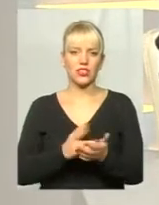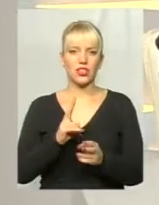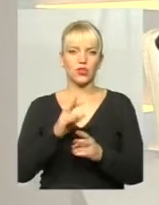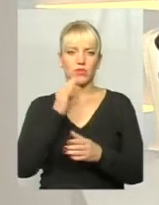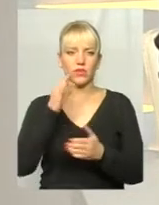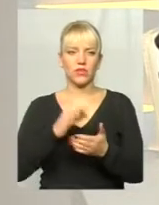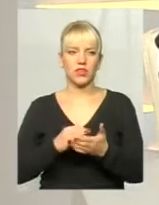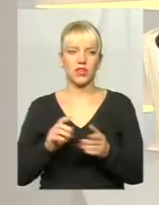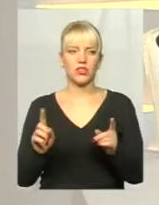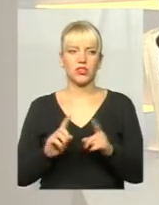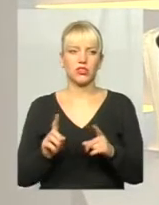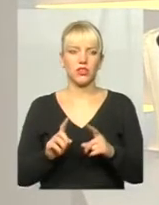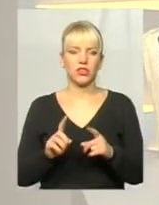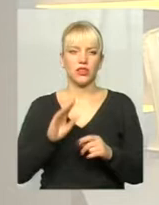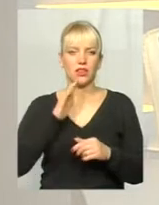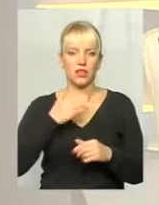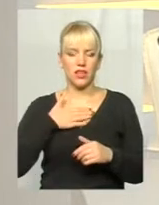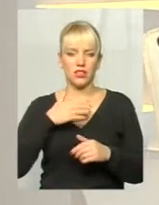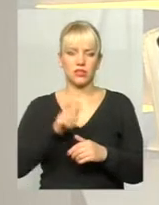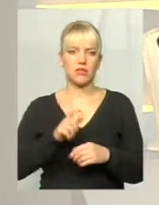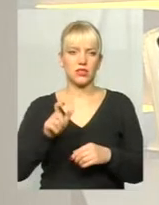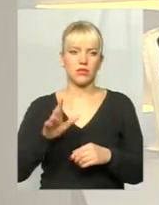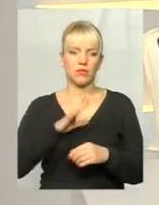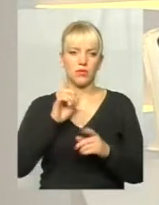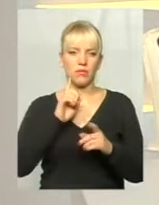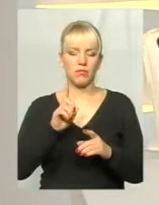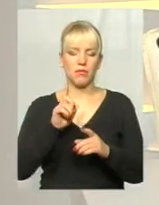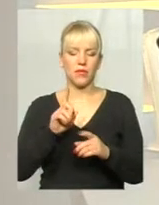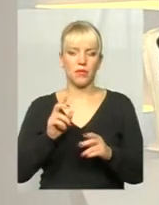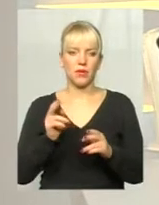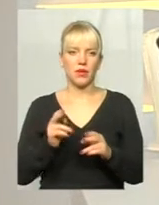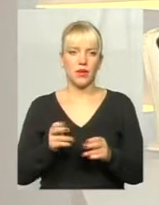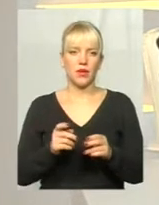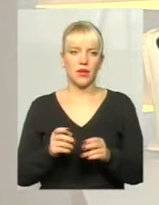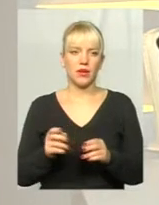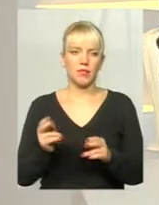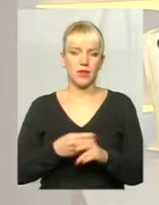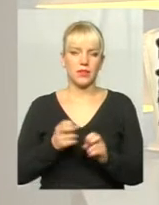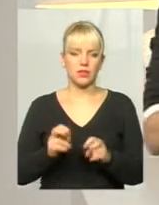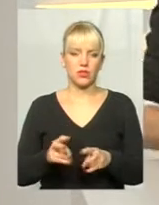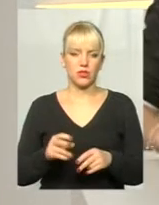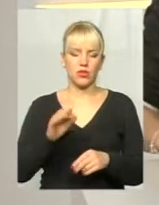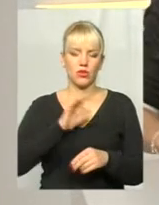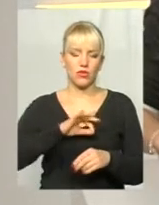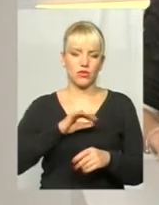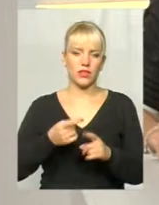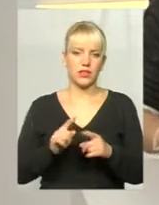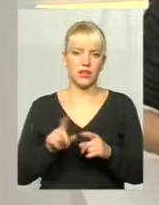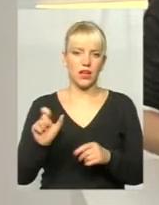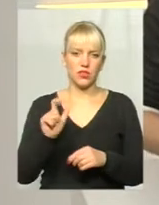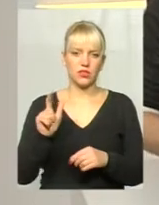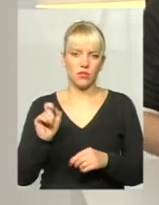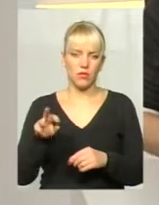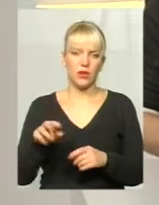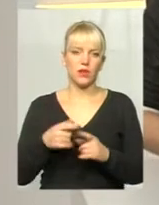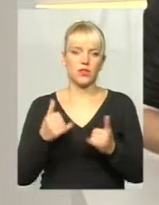те, аби нашим мешканцям було безпечно користуватися цим енергетичним ресурсом? Про це говоримо сьогодні